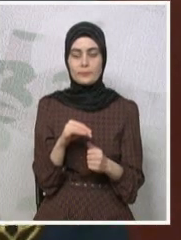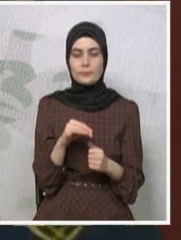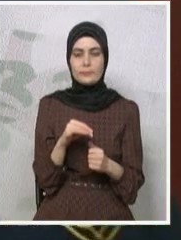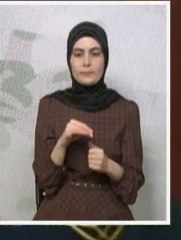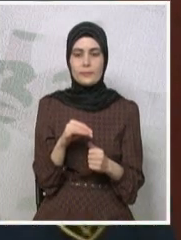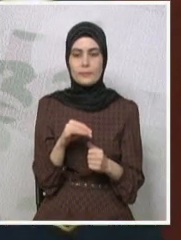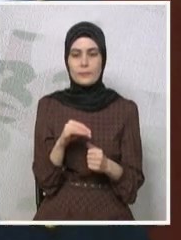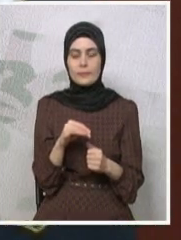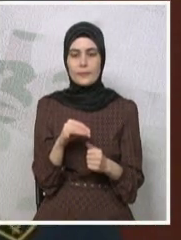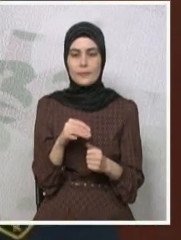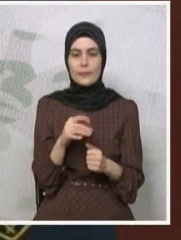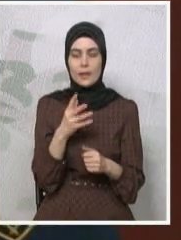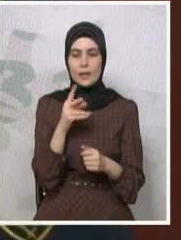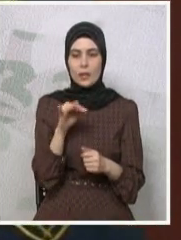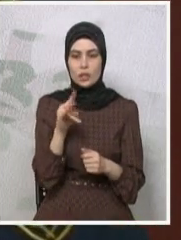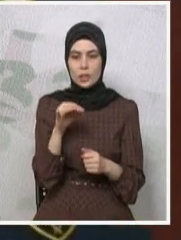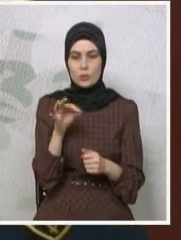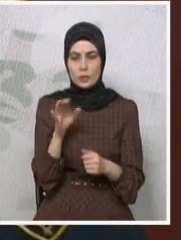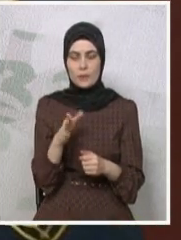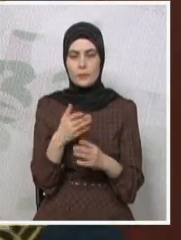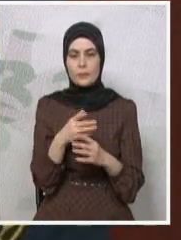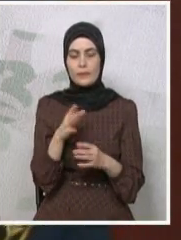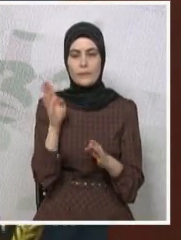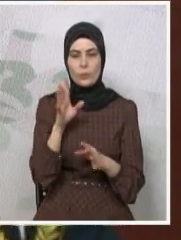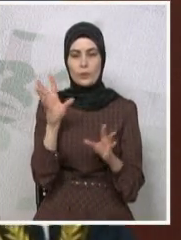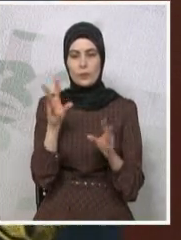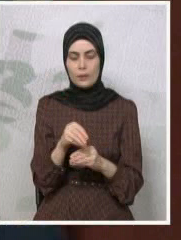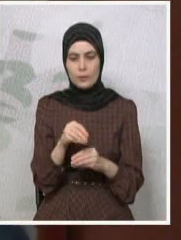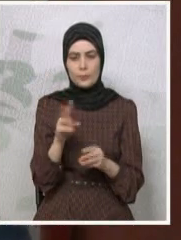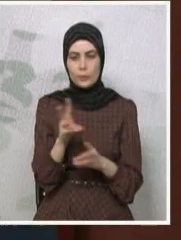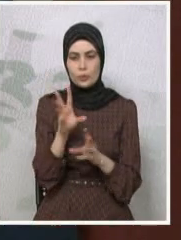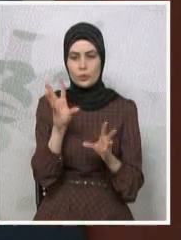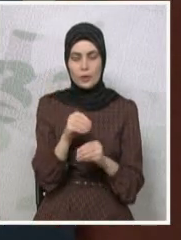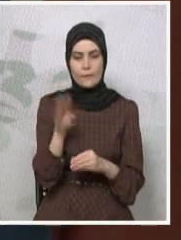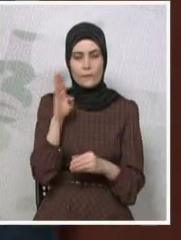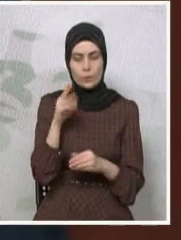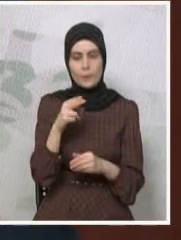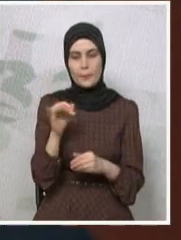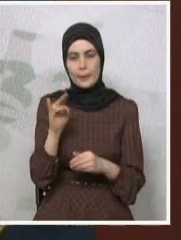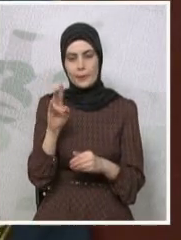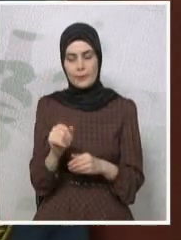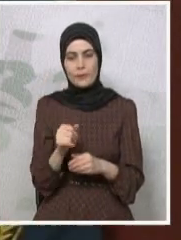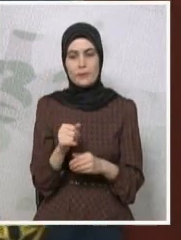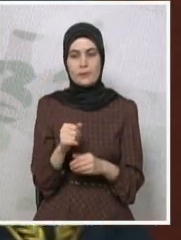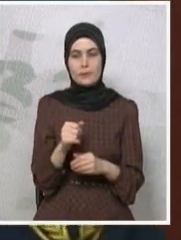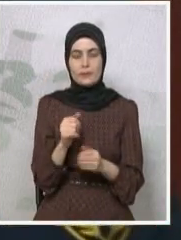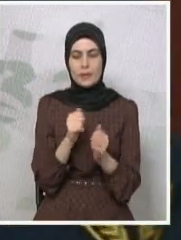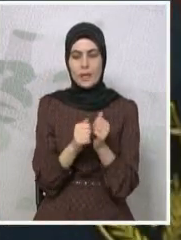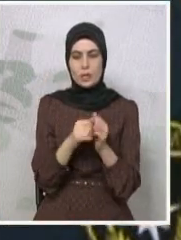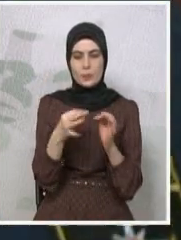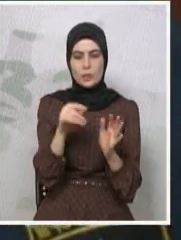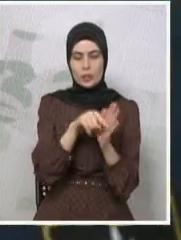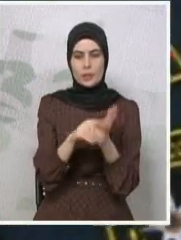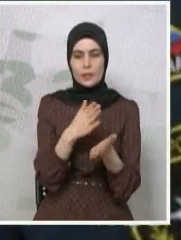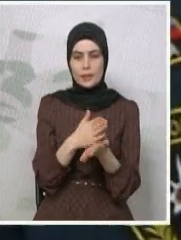не то, что личный состав, а также огнетушащие вещества. Это вода, пена и все. И в каждом автомобиле